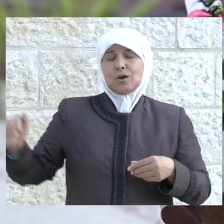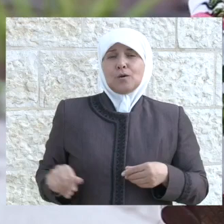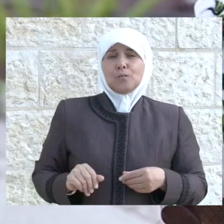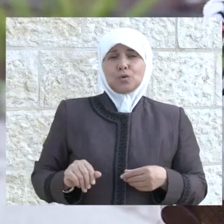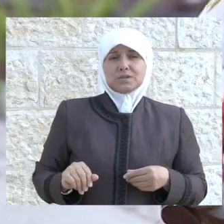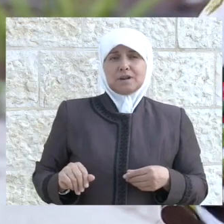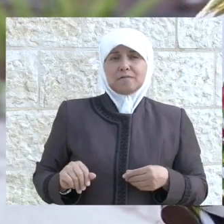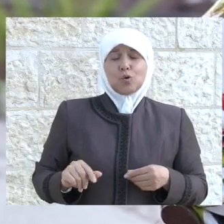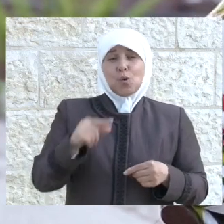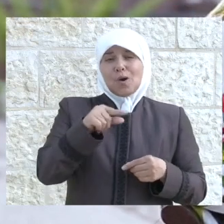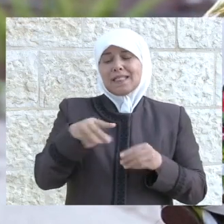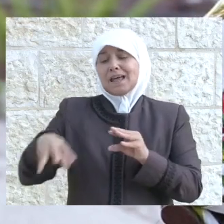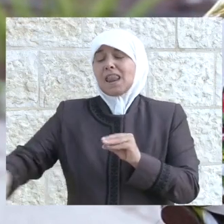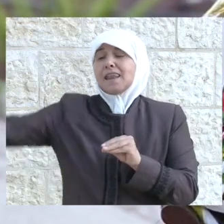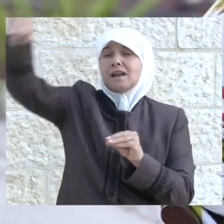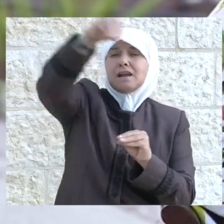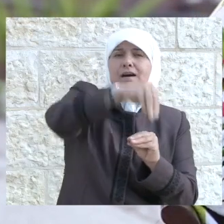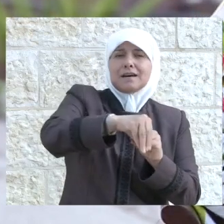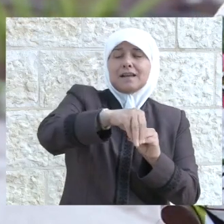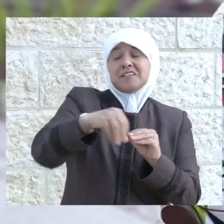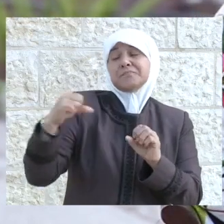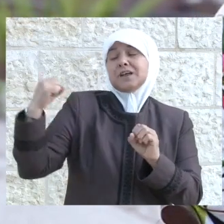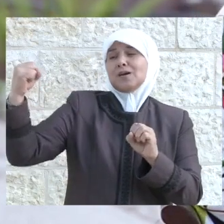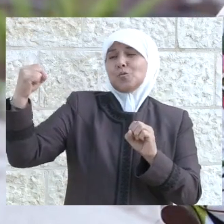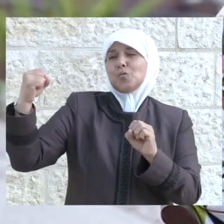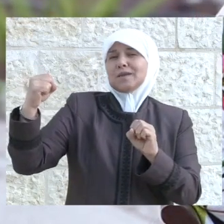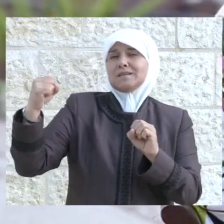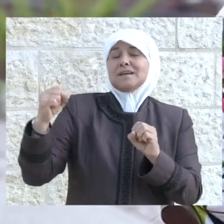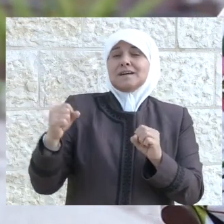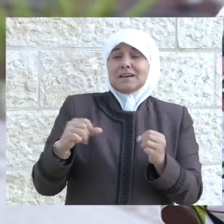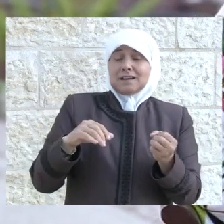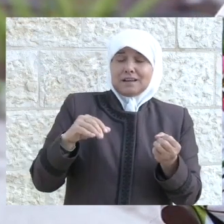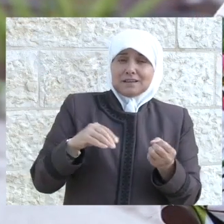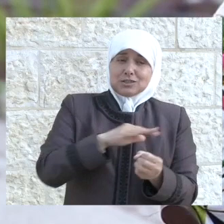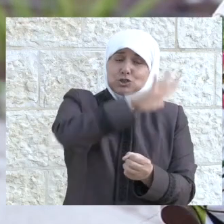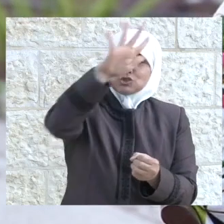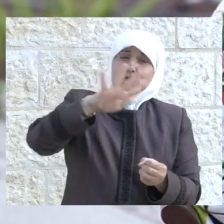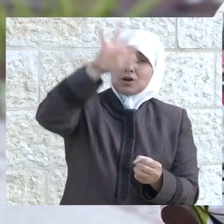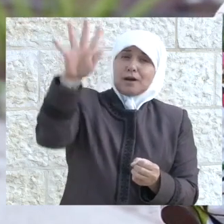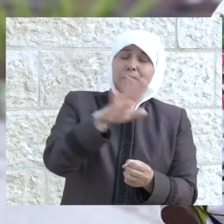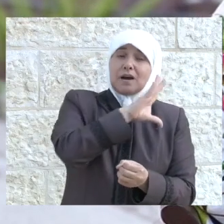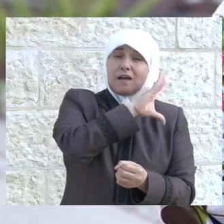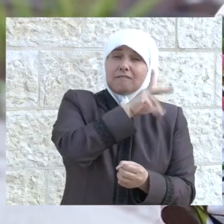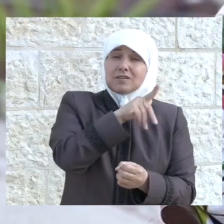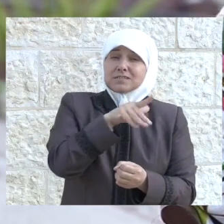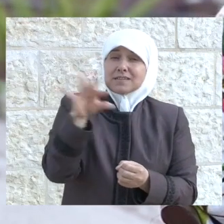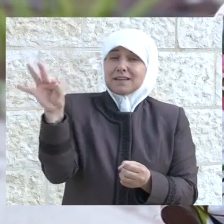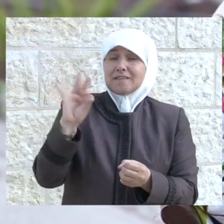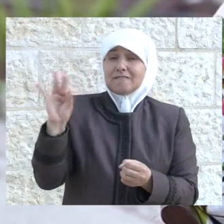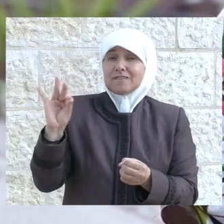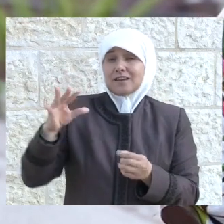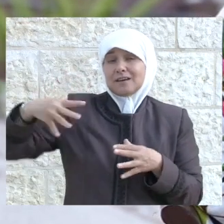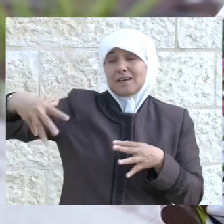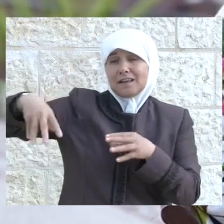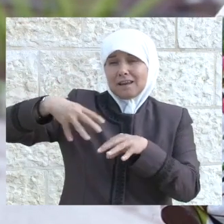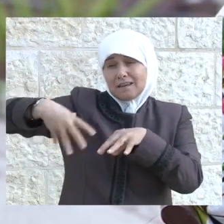تنقل إرادة الشعب الفلسطيني للخارج، يعني بينظروا إلنا إحنا شخص عايش تحت احتلال في ظروف صعبة ما